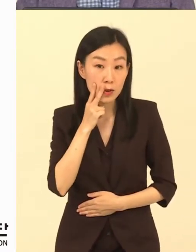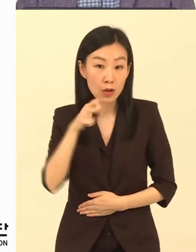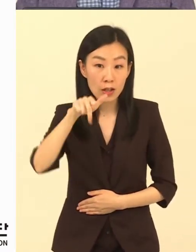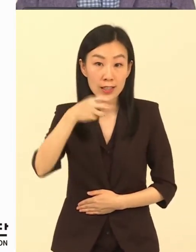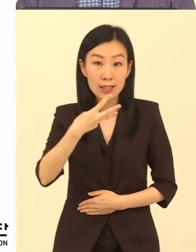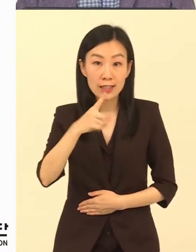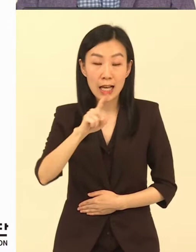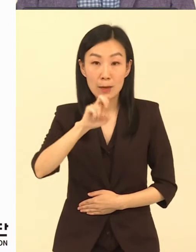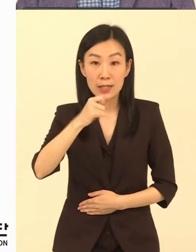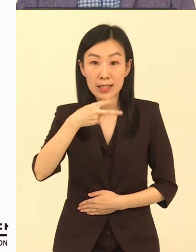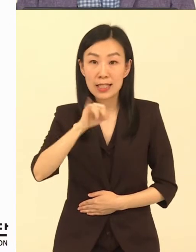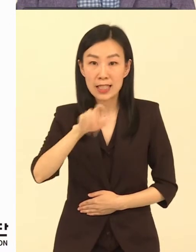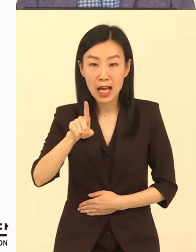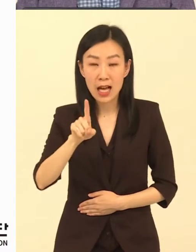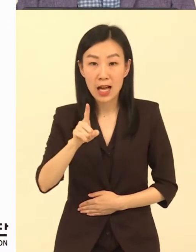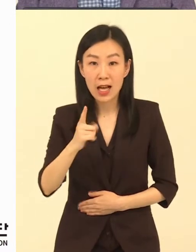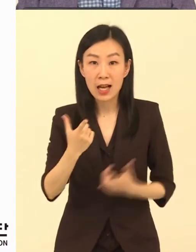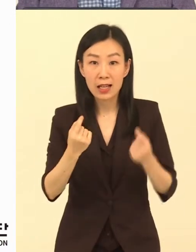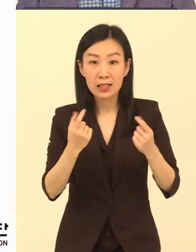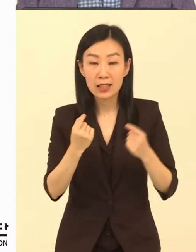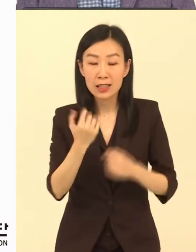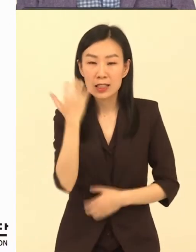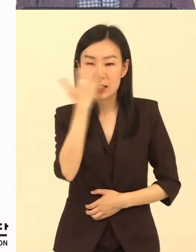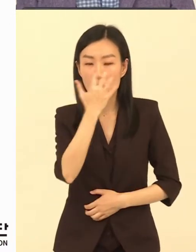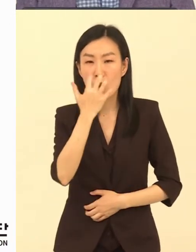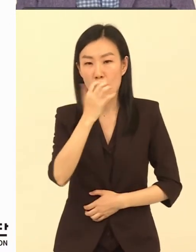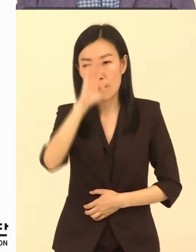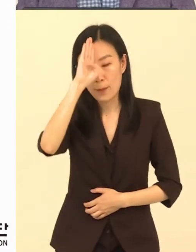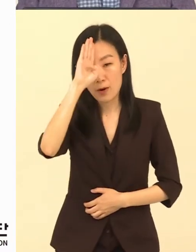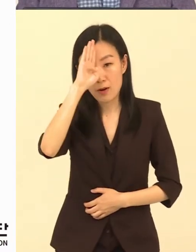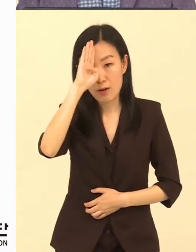클라미디아 같은 성병들이 원인이 될 수가 있겠습니다.